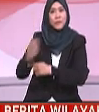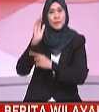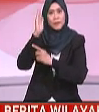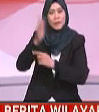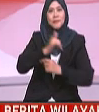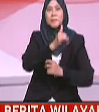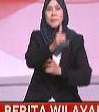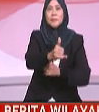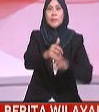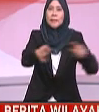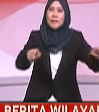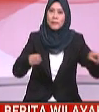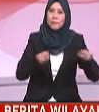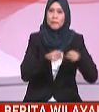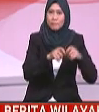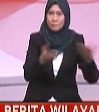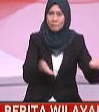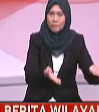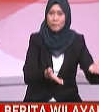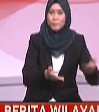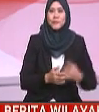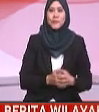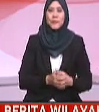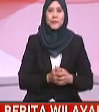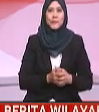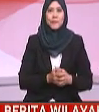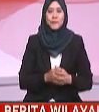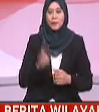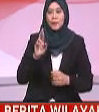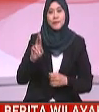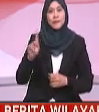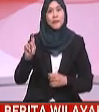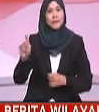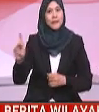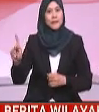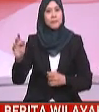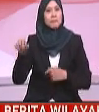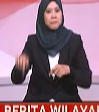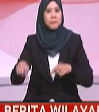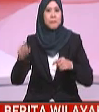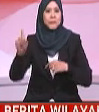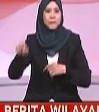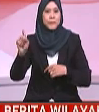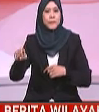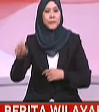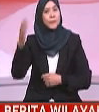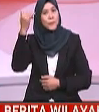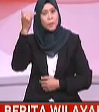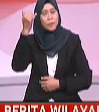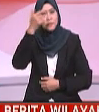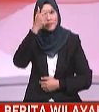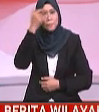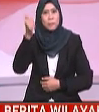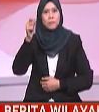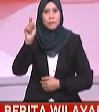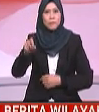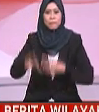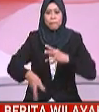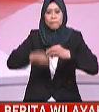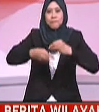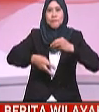berkunjung di kawasan Aikroh. Sebab itu RKK ini perlu bagi menambahkan